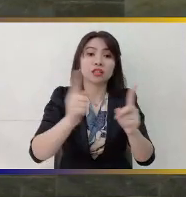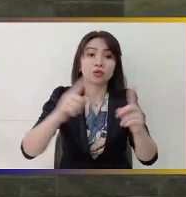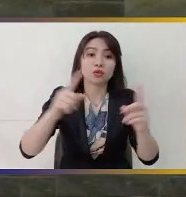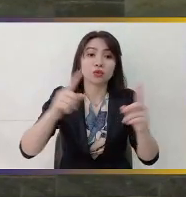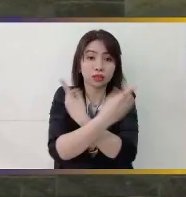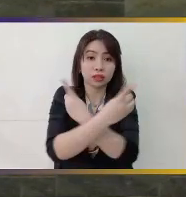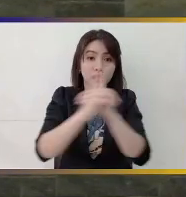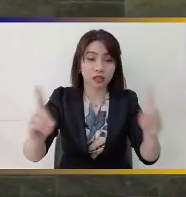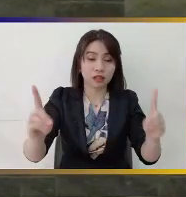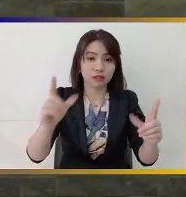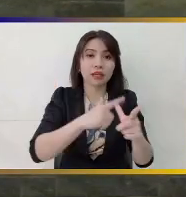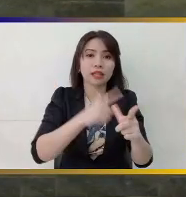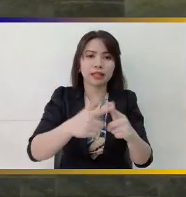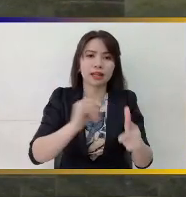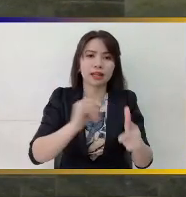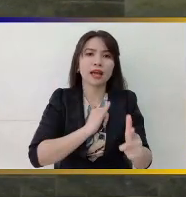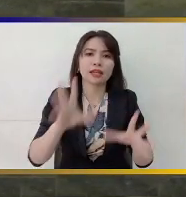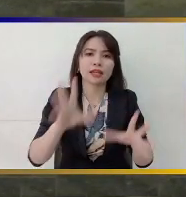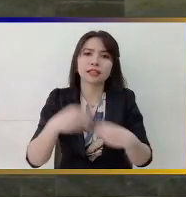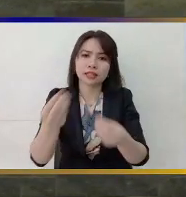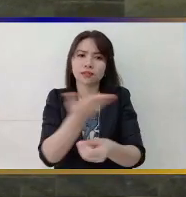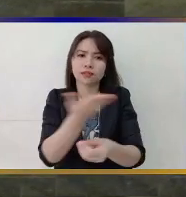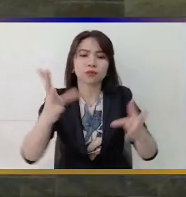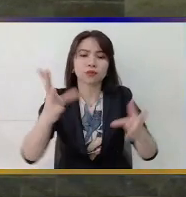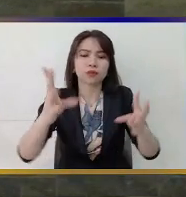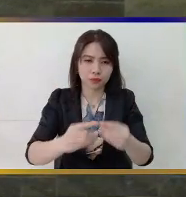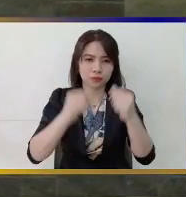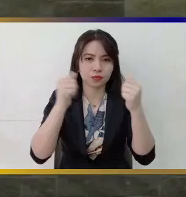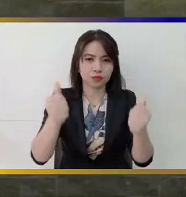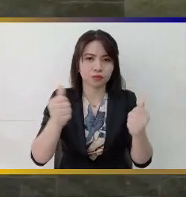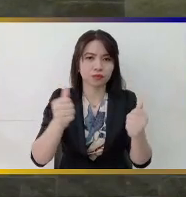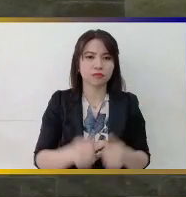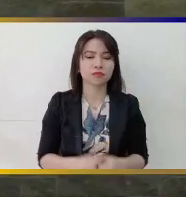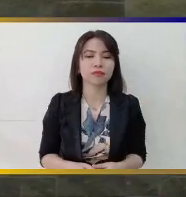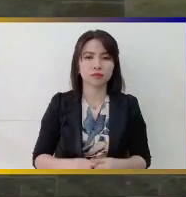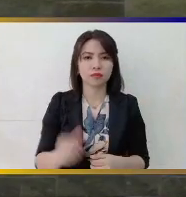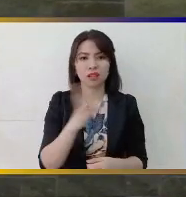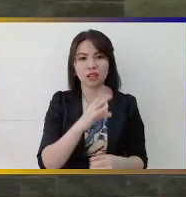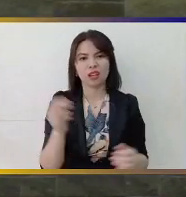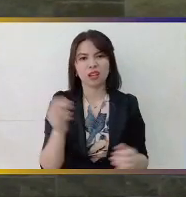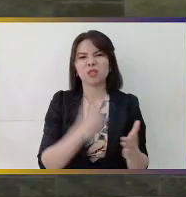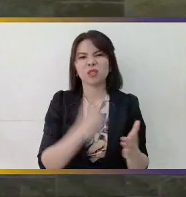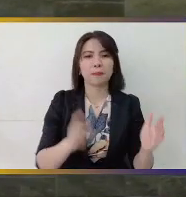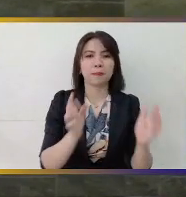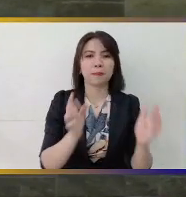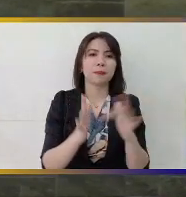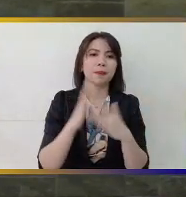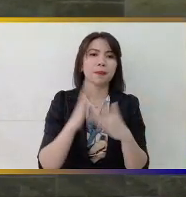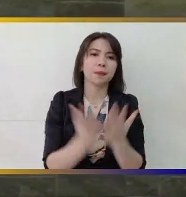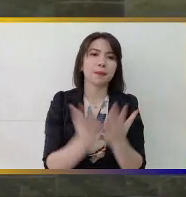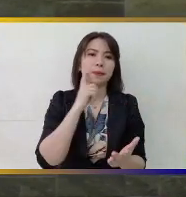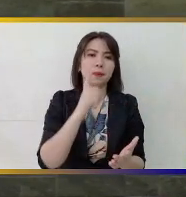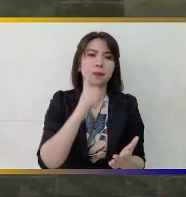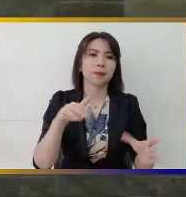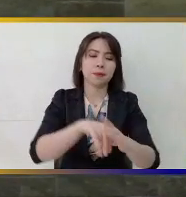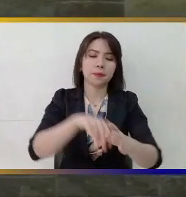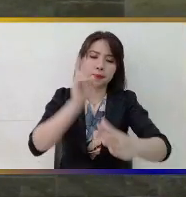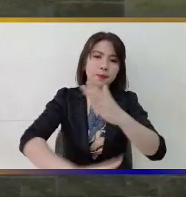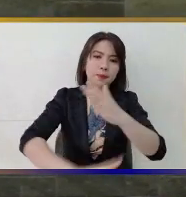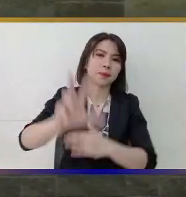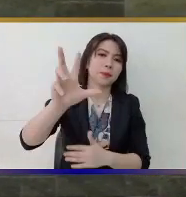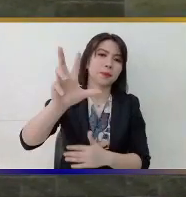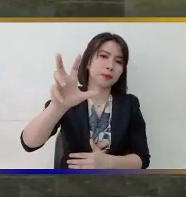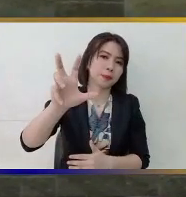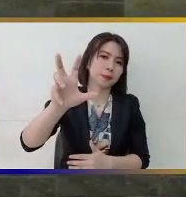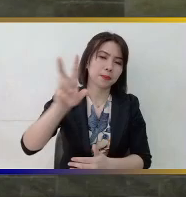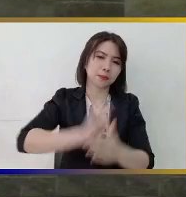recover. And so what the Bible says here, kapatid, and in verse number 13, and he